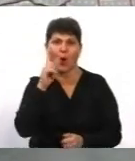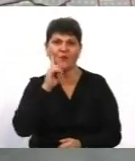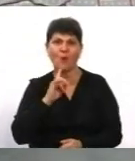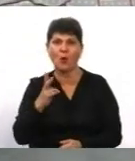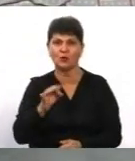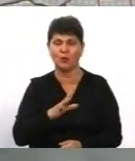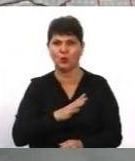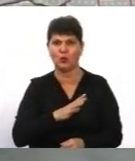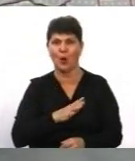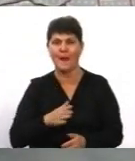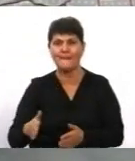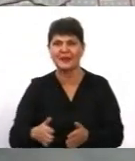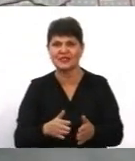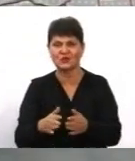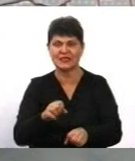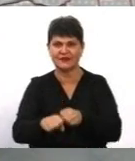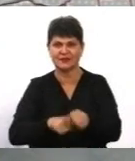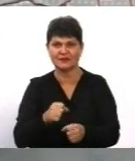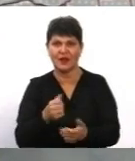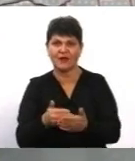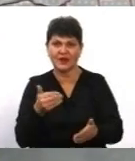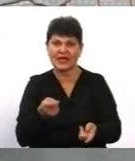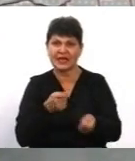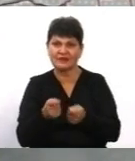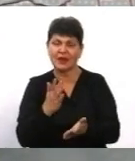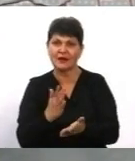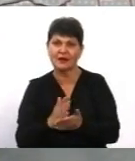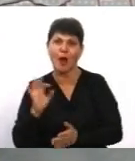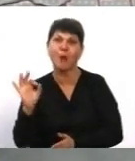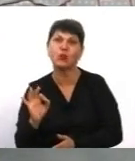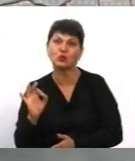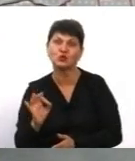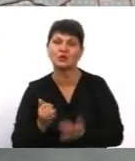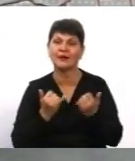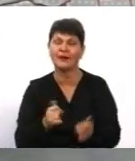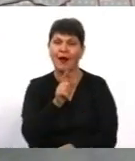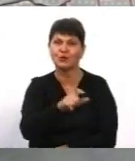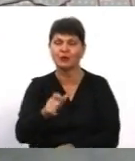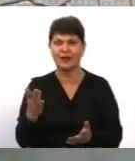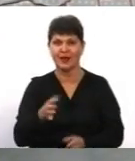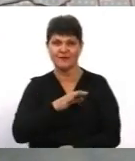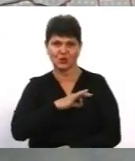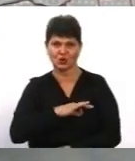велосипедом, чи, можливо, є від керівництва якісь бонуси для людей, які використовують велосипед.